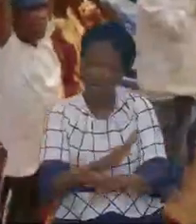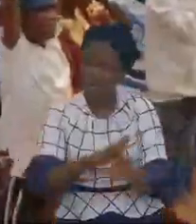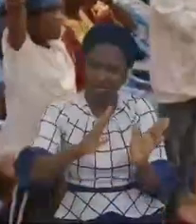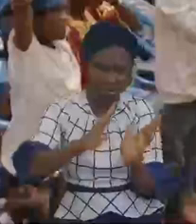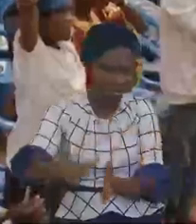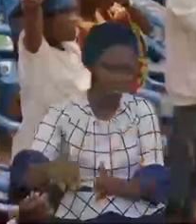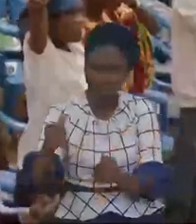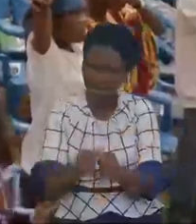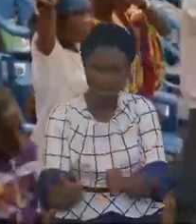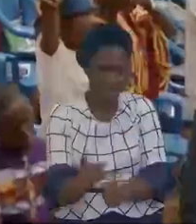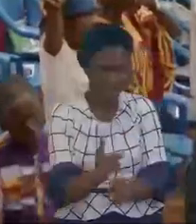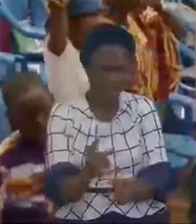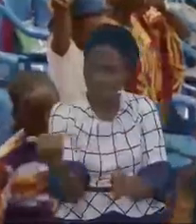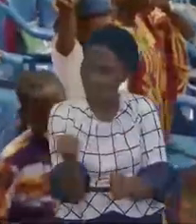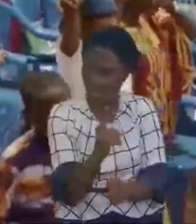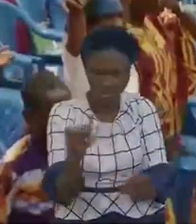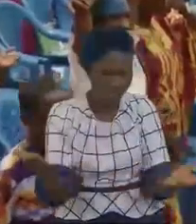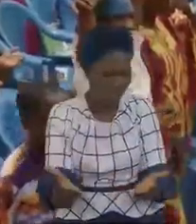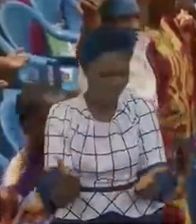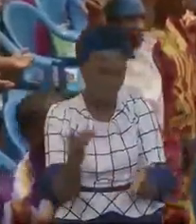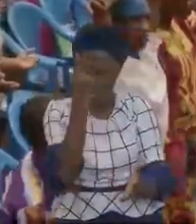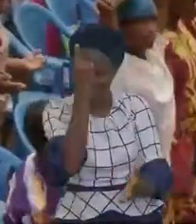de Jésus.